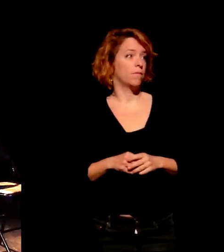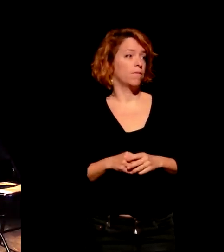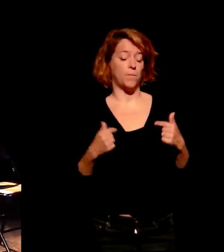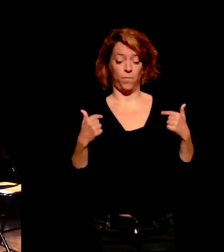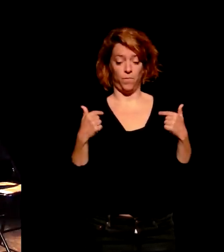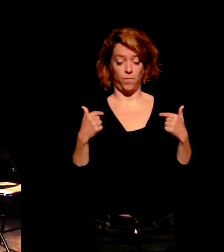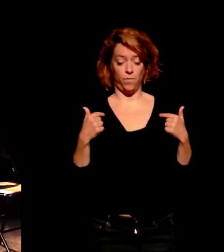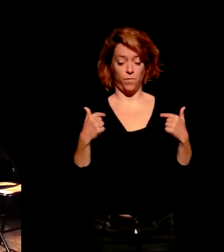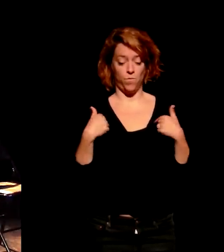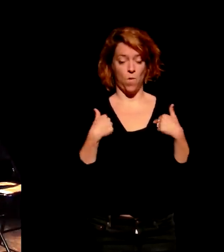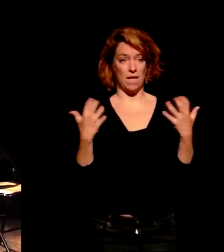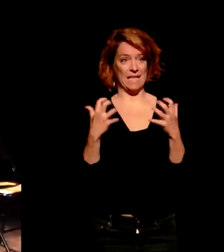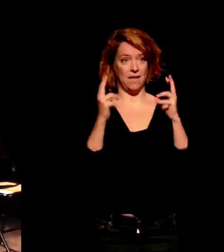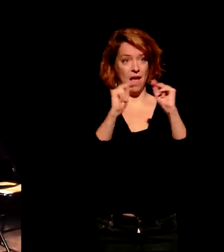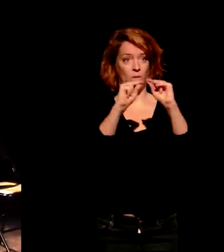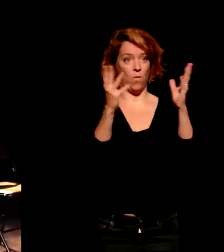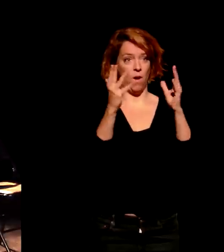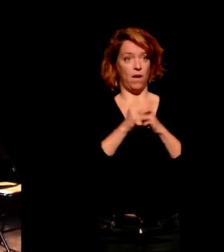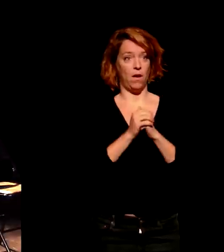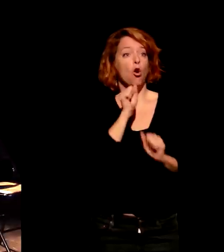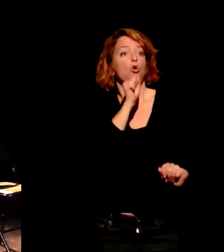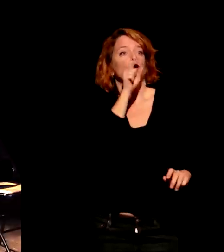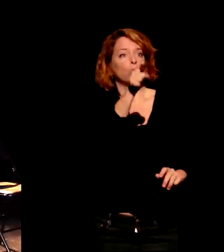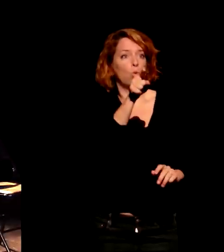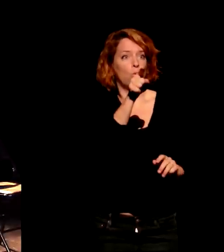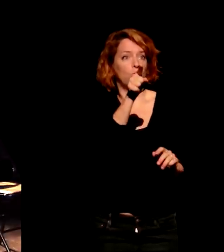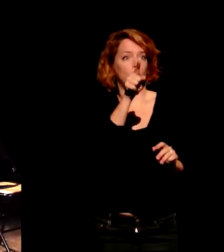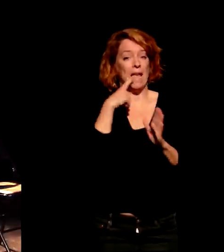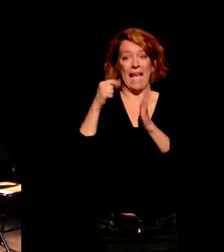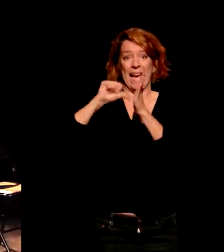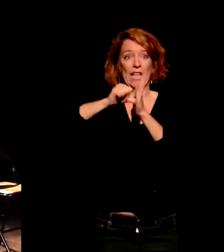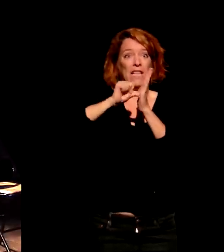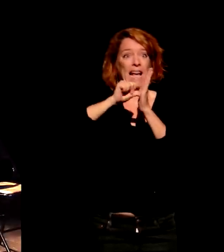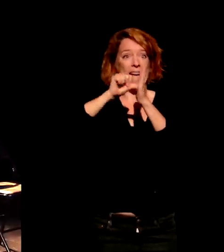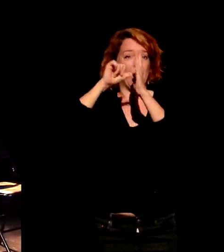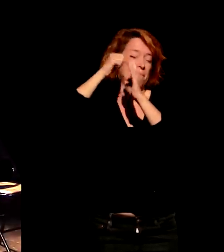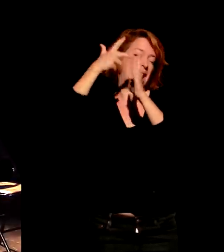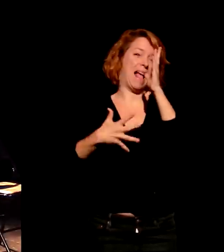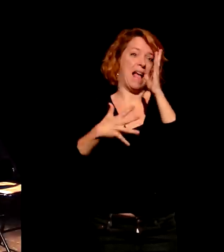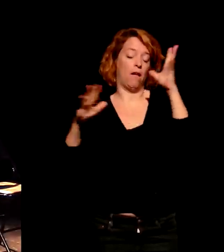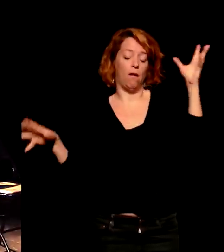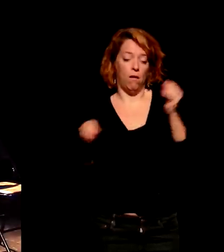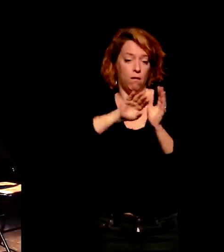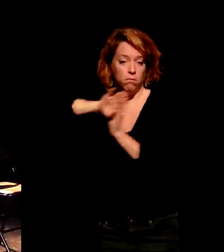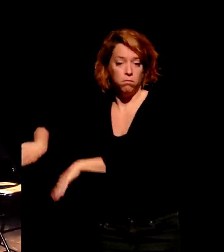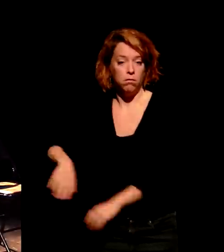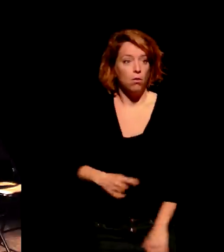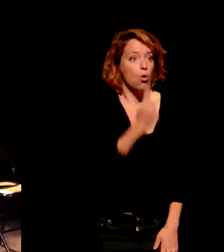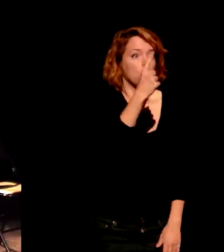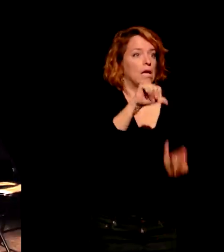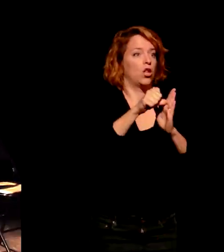qu'il y a un jour dans ma vie, un seul, où toutes ces identités ont disparu et j'en avais plus qu'une seule. C'était le